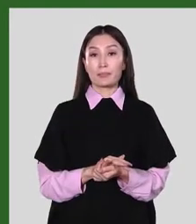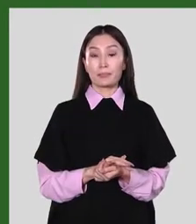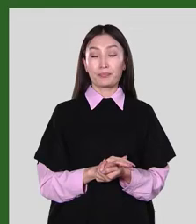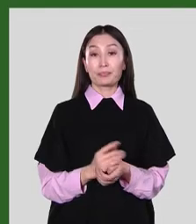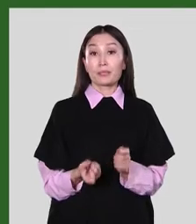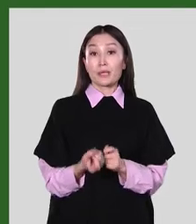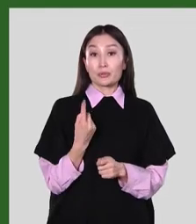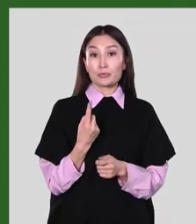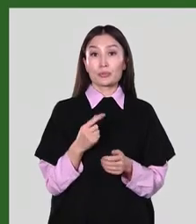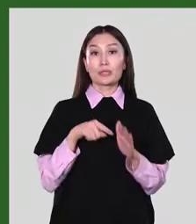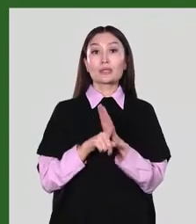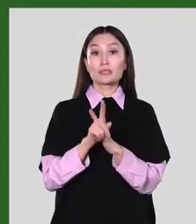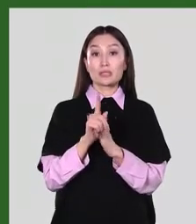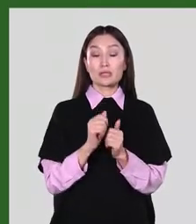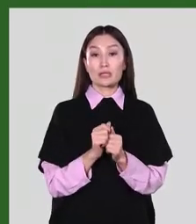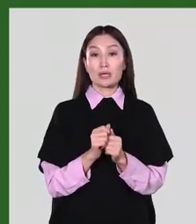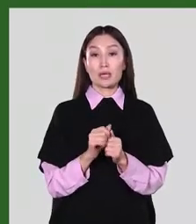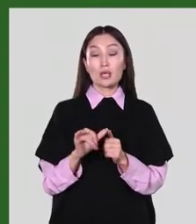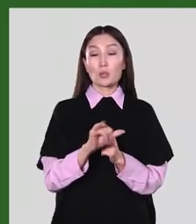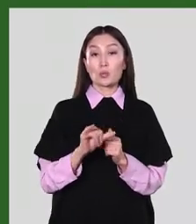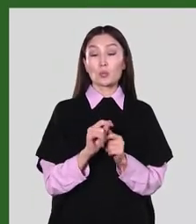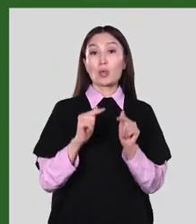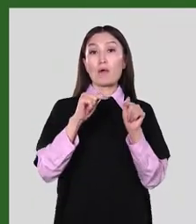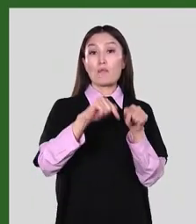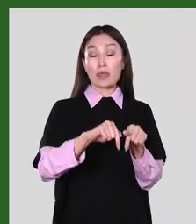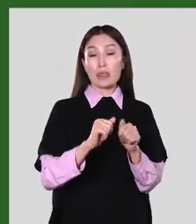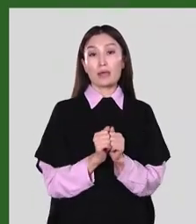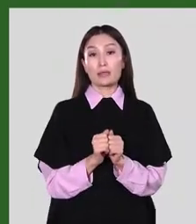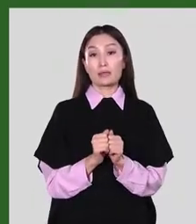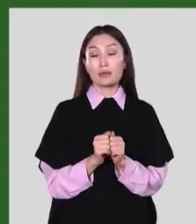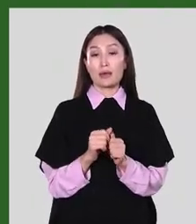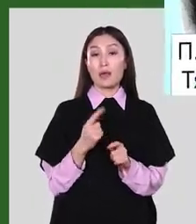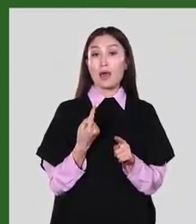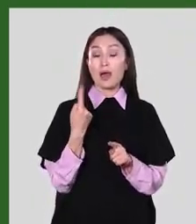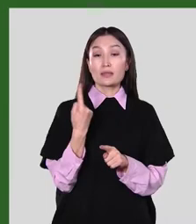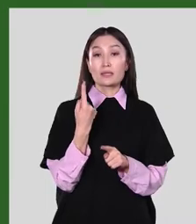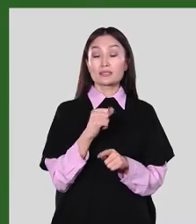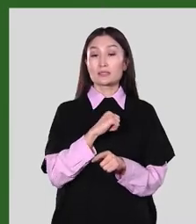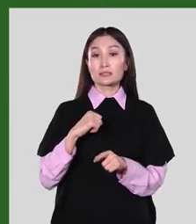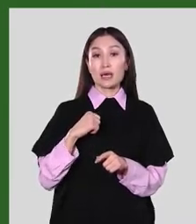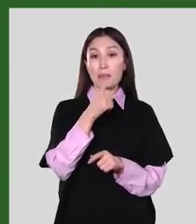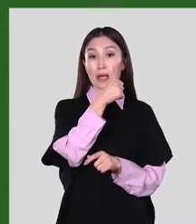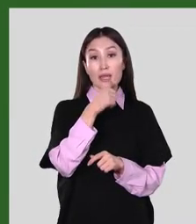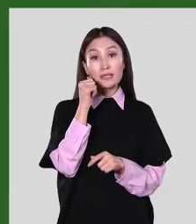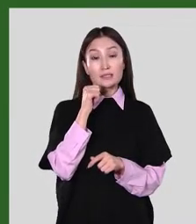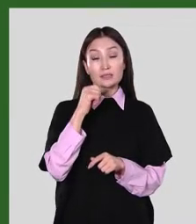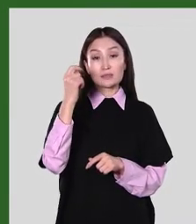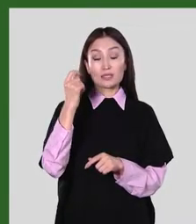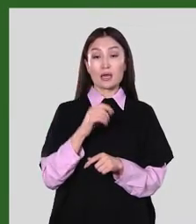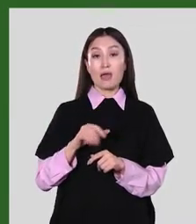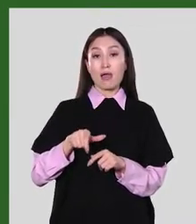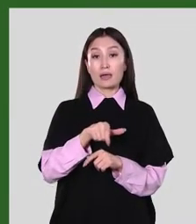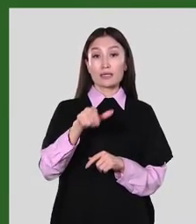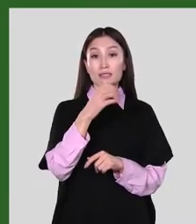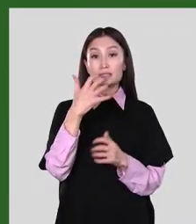откуда берет начало и куда впадает одна из самых таинственных рек средней азии